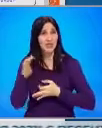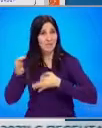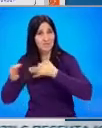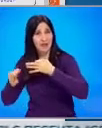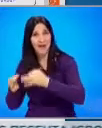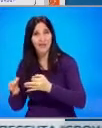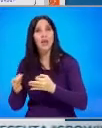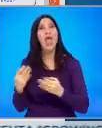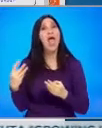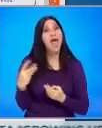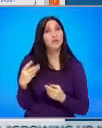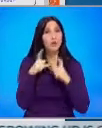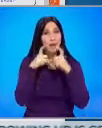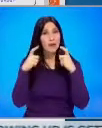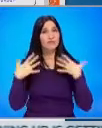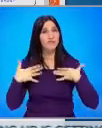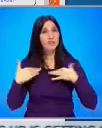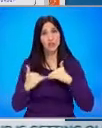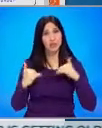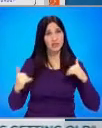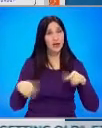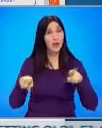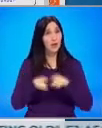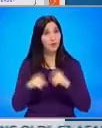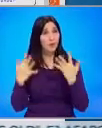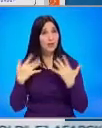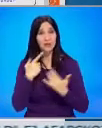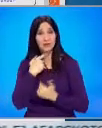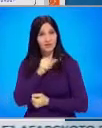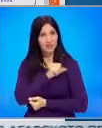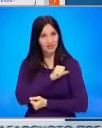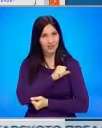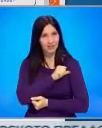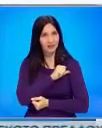на вируса, ефективността на маските и физическата дистанция, както и данни за ваксините.